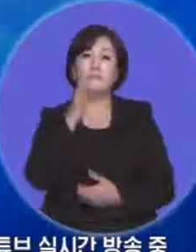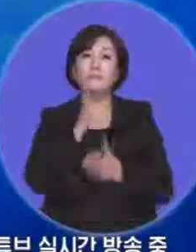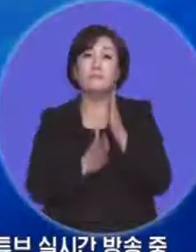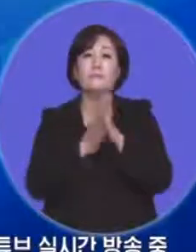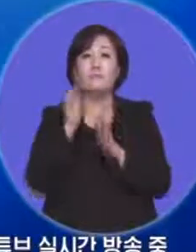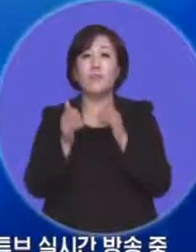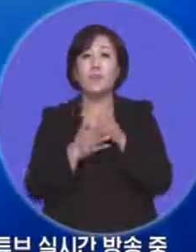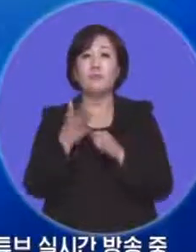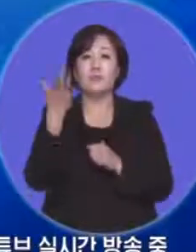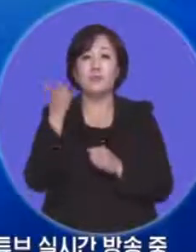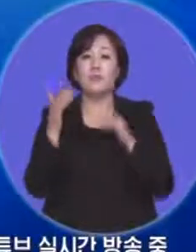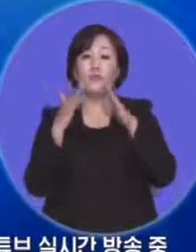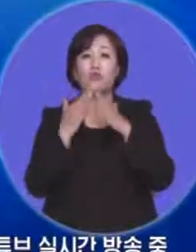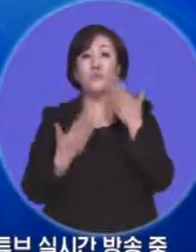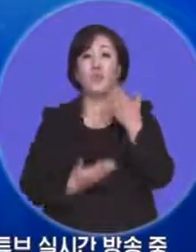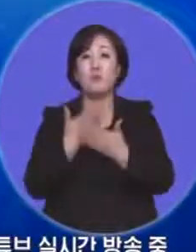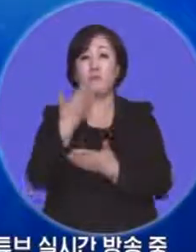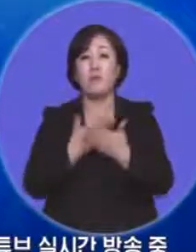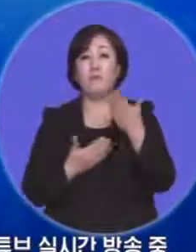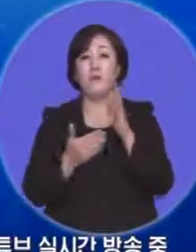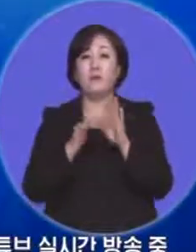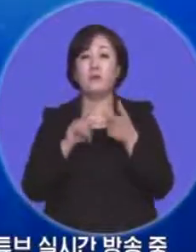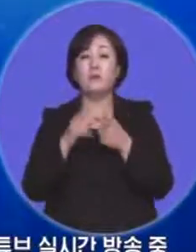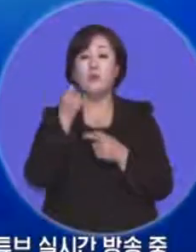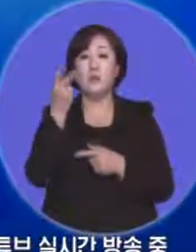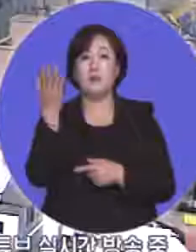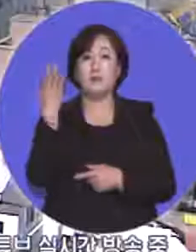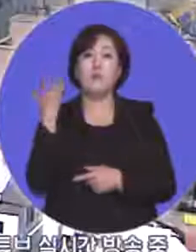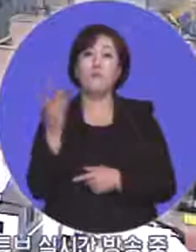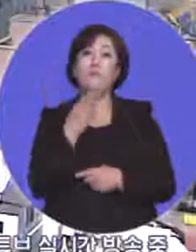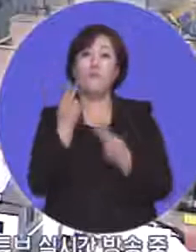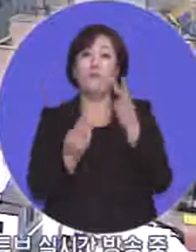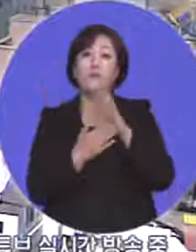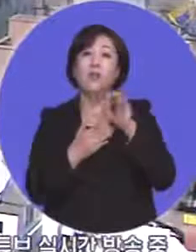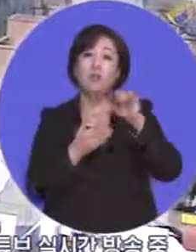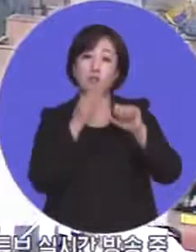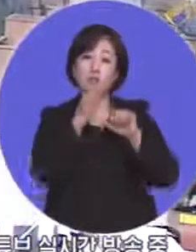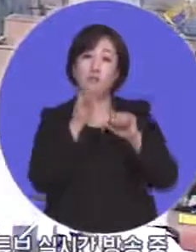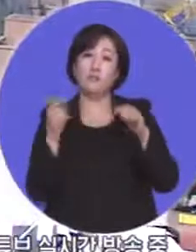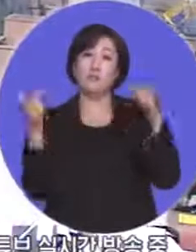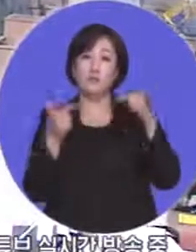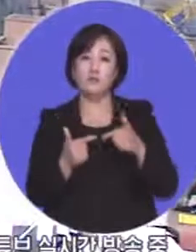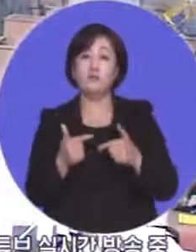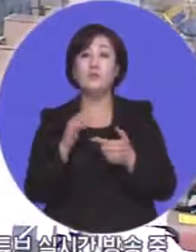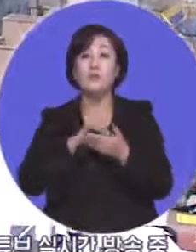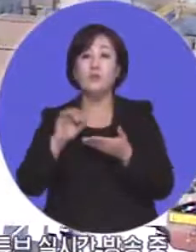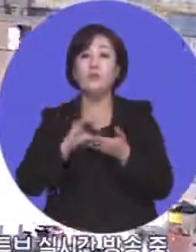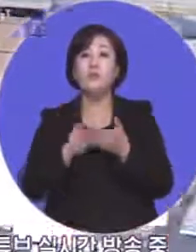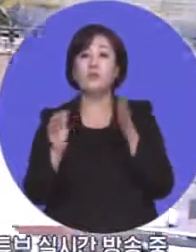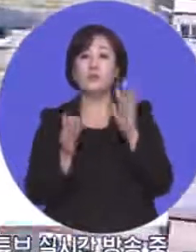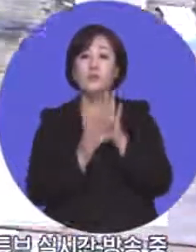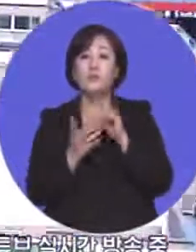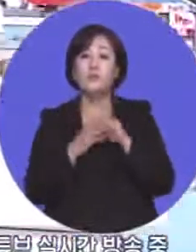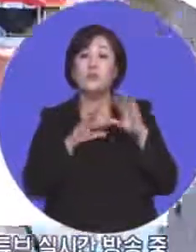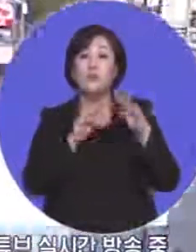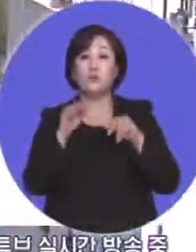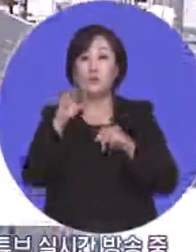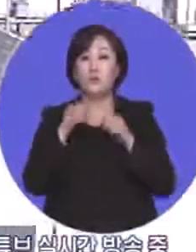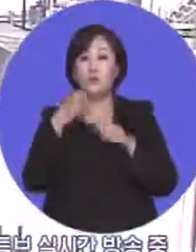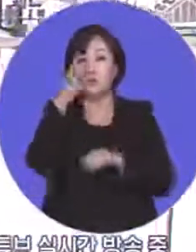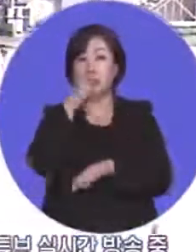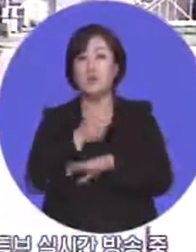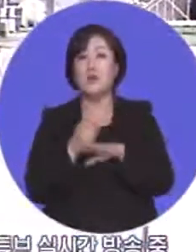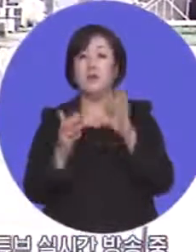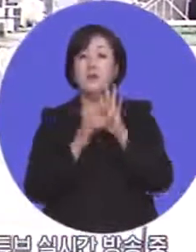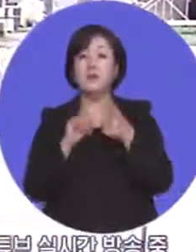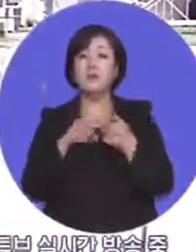울산 지역의 지난달 주택 매매 거래량이 한 달 전보다 50% 줄어든 걸로 나타났습니다. 국토교통부의 집계에